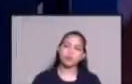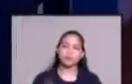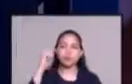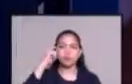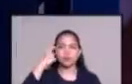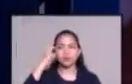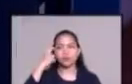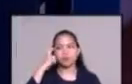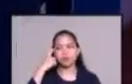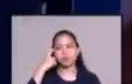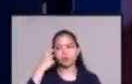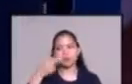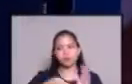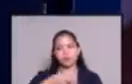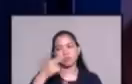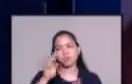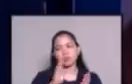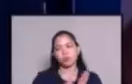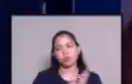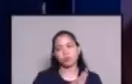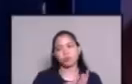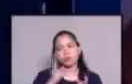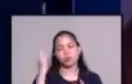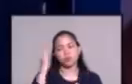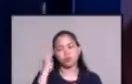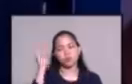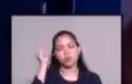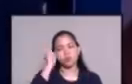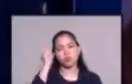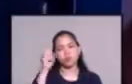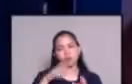Pinag-iisipan pa ni high school big man Kai Soto kung maglalaro siya